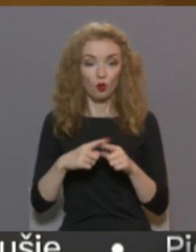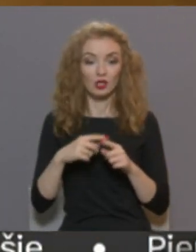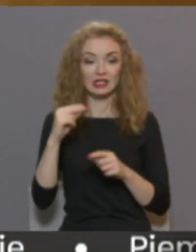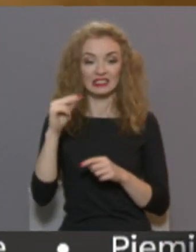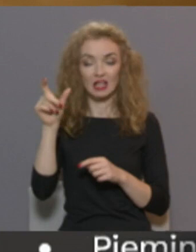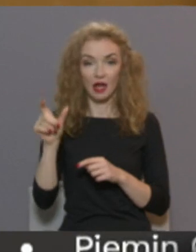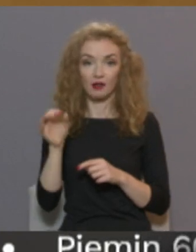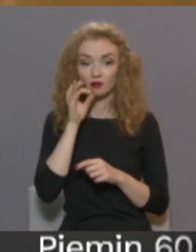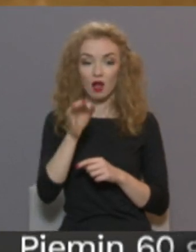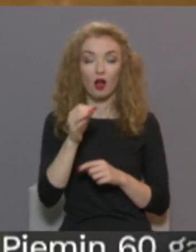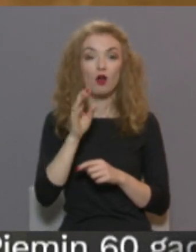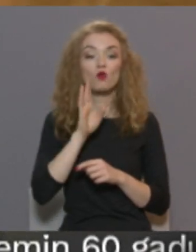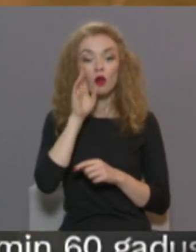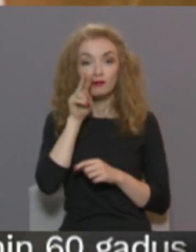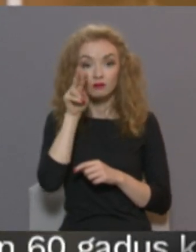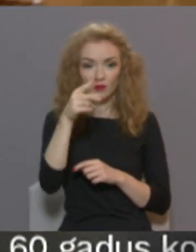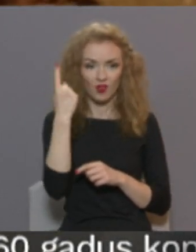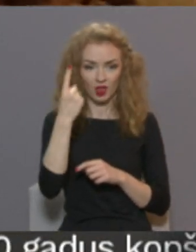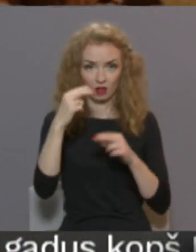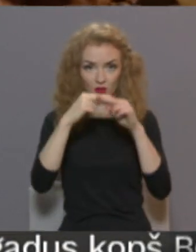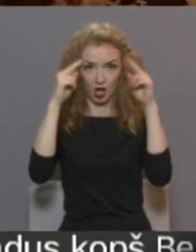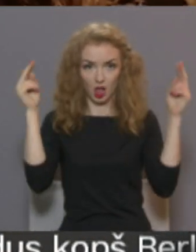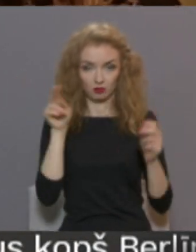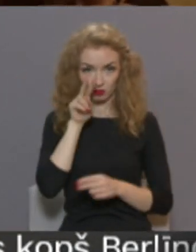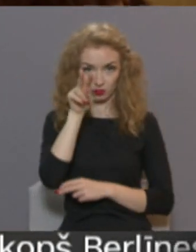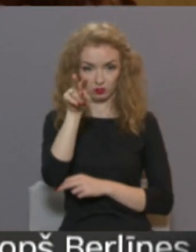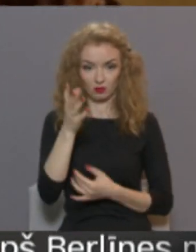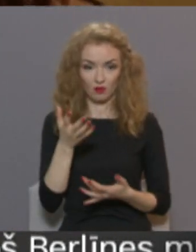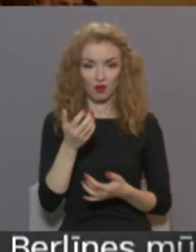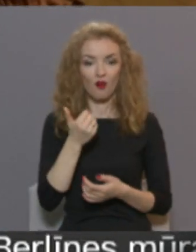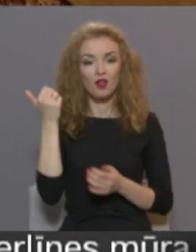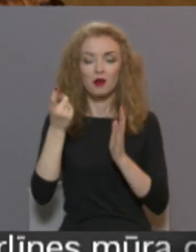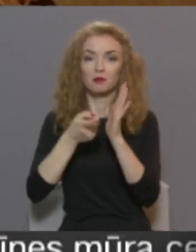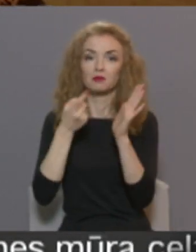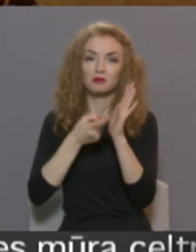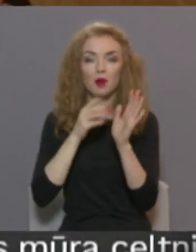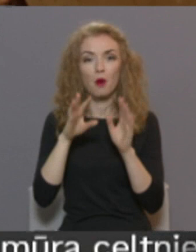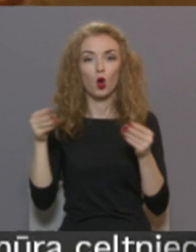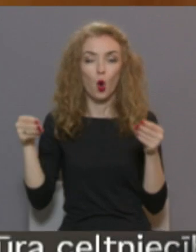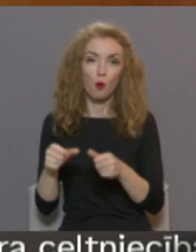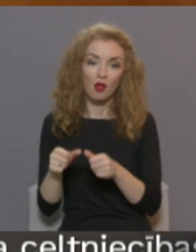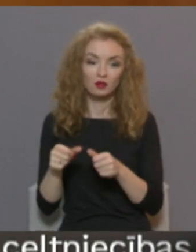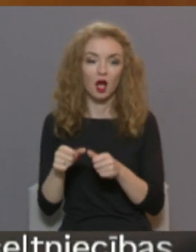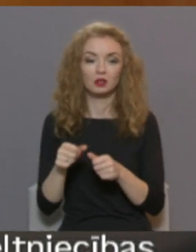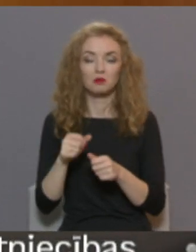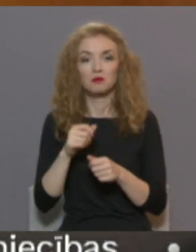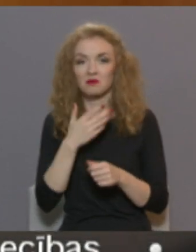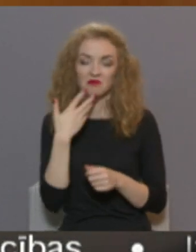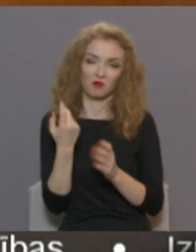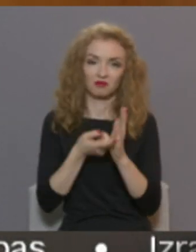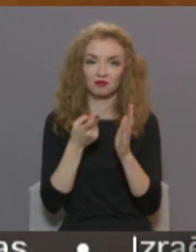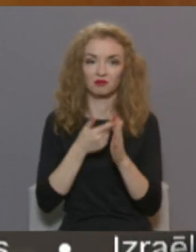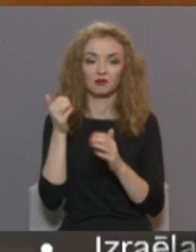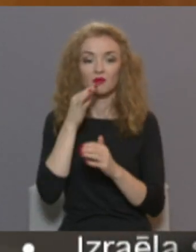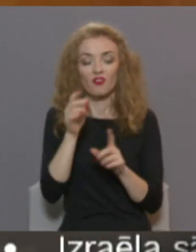tilts ir vienīgais, ko viņa redz skatoties pa logu. Par kompensācijām viņa nav interesējusies. Saka, ka kā jau vecam cilvēkam, jebkāda nauda